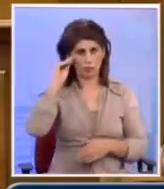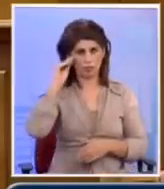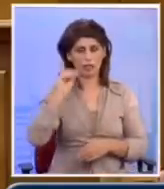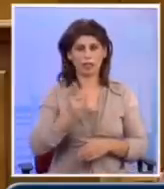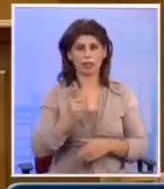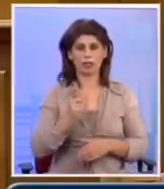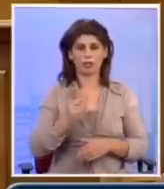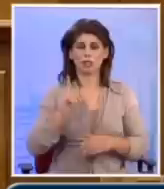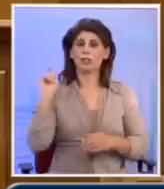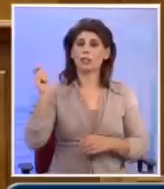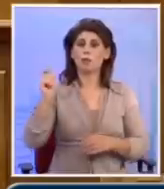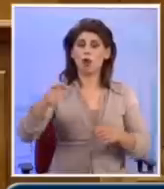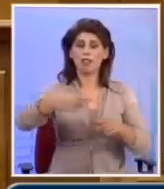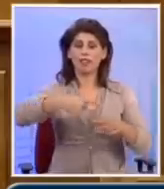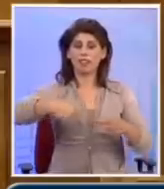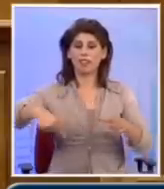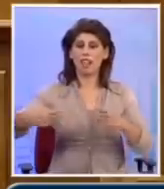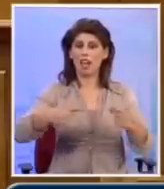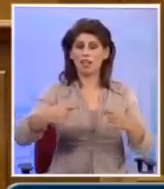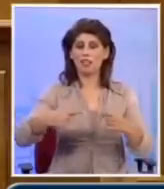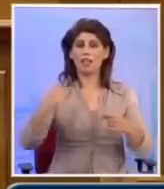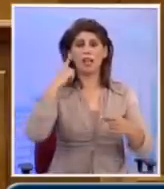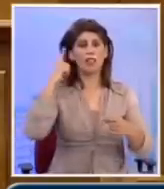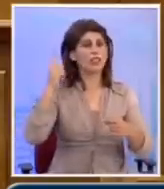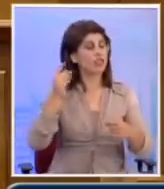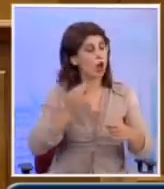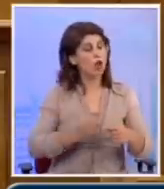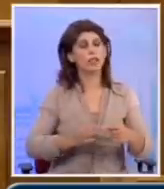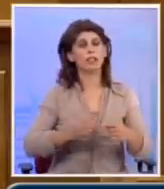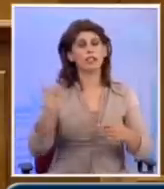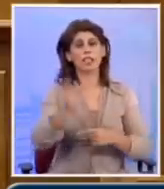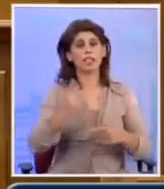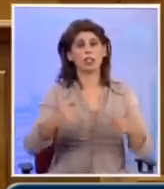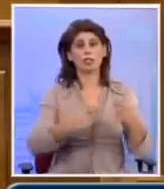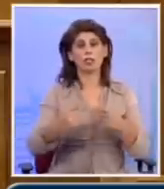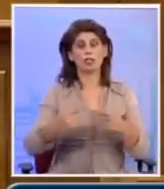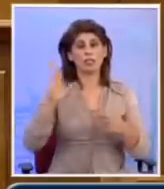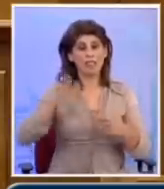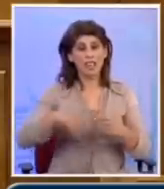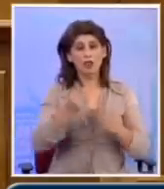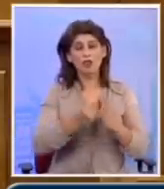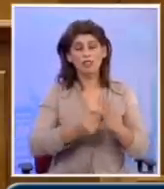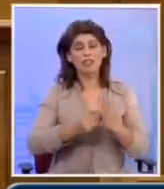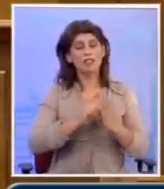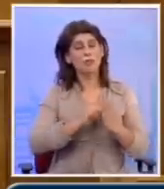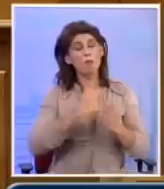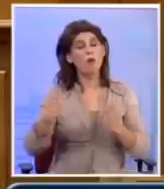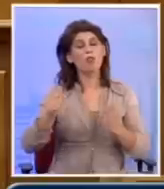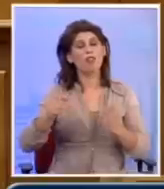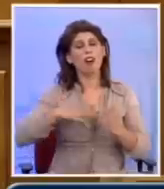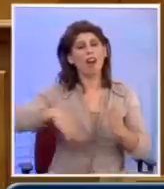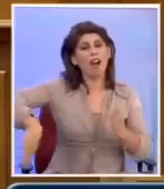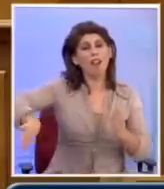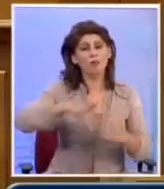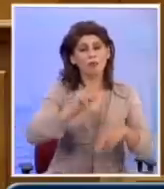πολιτική αρένα, στις ιδεολογικές και κοινωνικές συγκρούσεις και τελικός κριτής δεν μπορεί να είναι κανείς άλλος από τον ίδιο τον λαό.